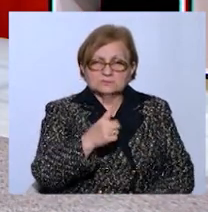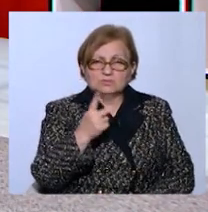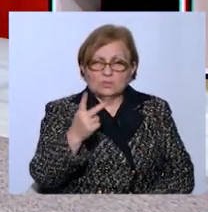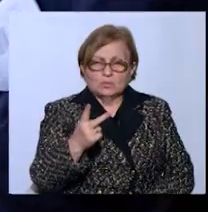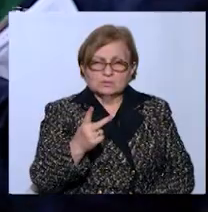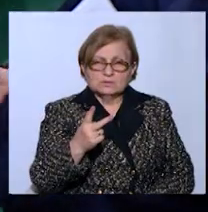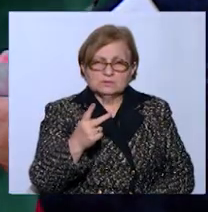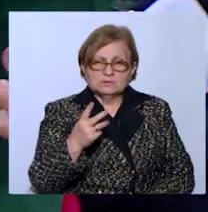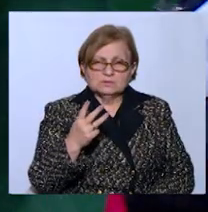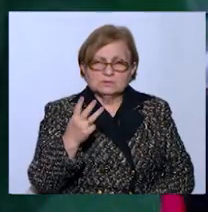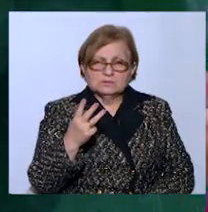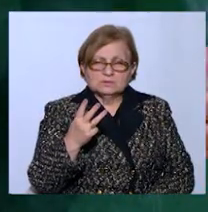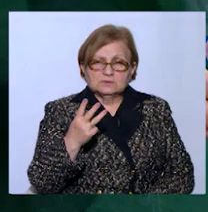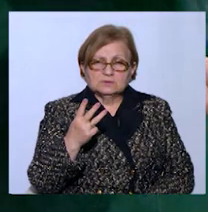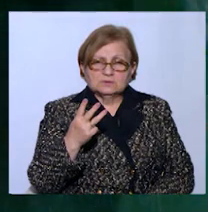2 და